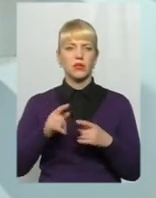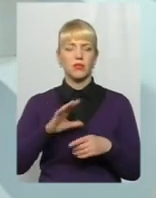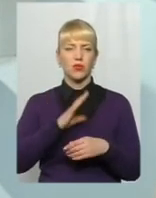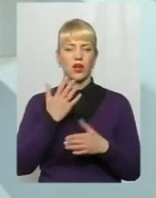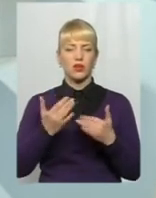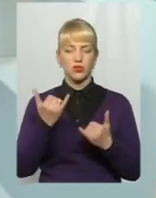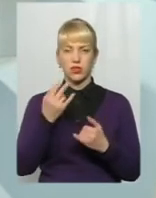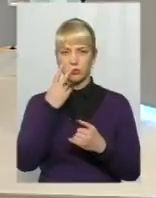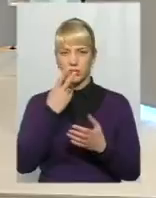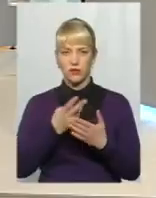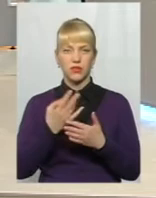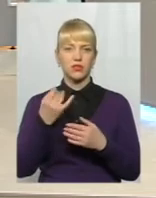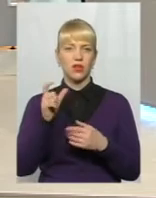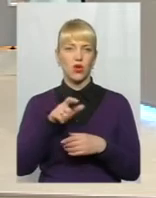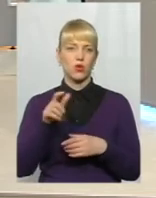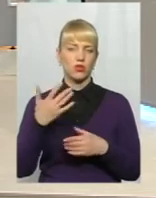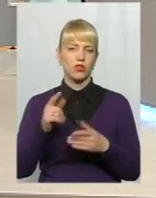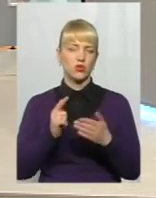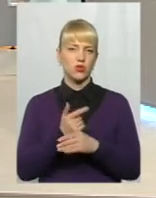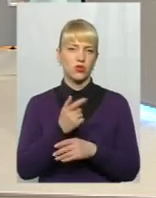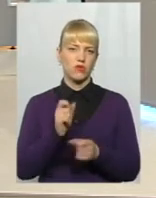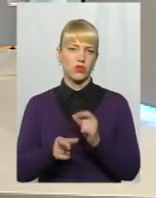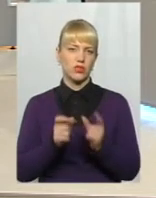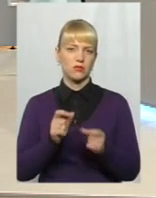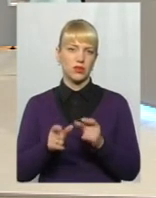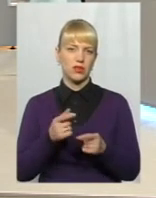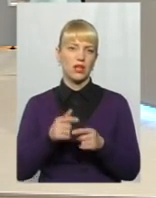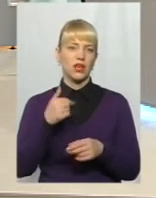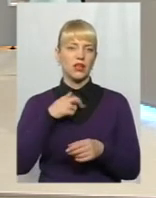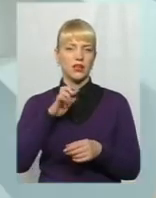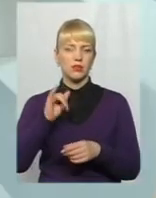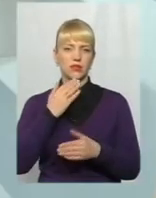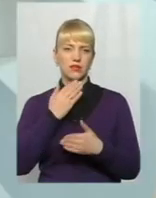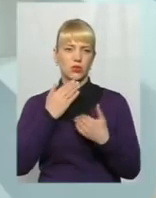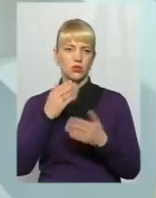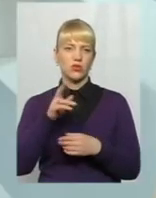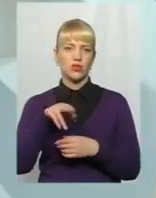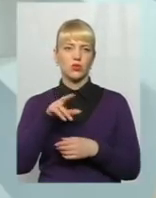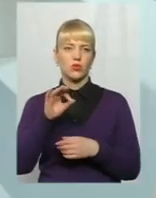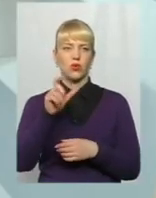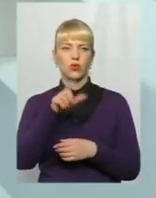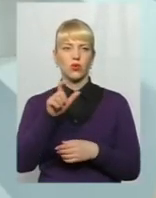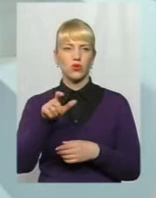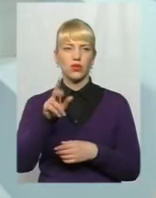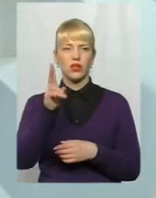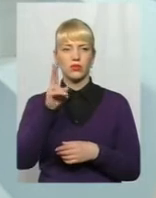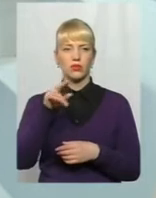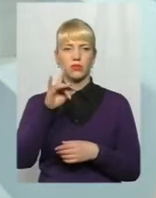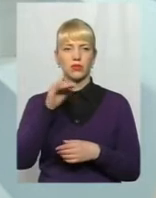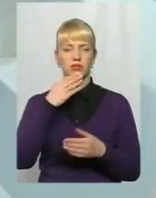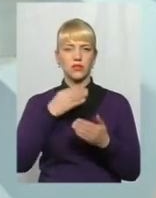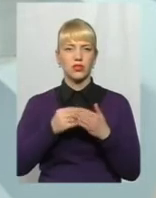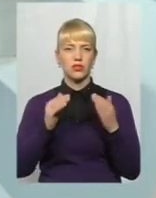пройти, то знову люди не смітили. Знову та сама ситуація. Так, але я би звернулася до тих людей, які при своїх домівках,